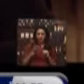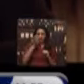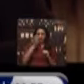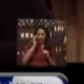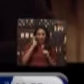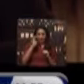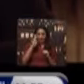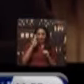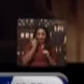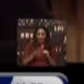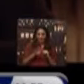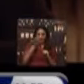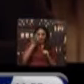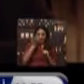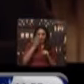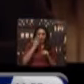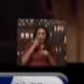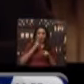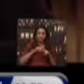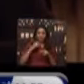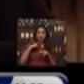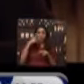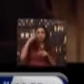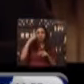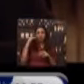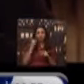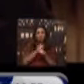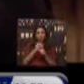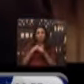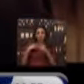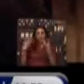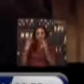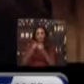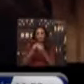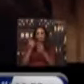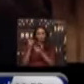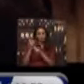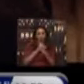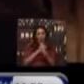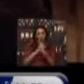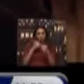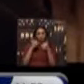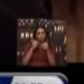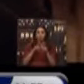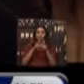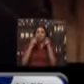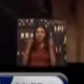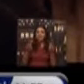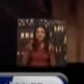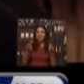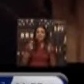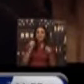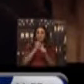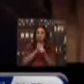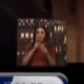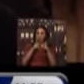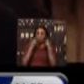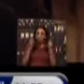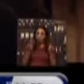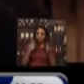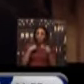اضراب شحاتين حسن الامام قال لي، انا انبسطت بالشغل مع حسن